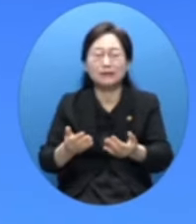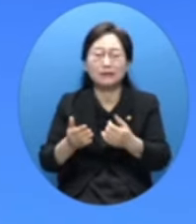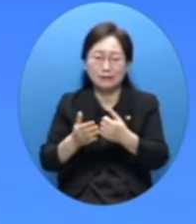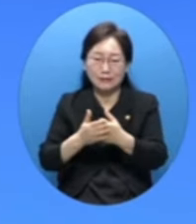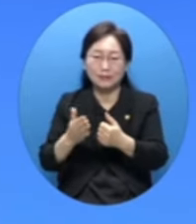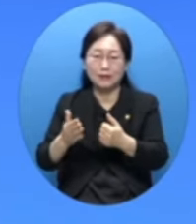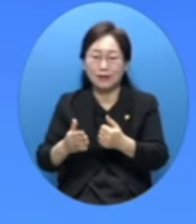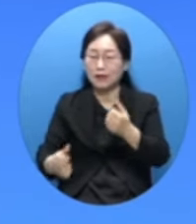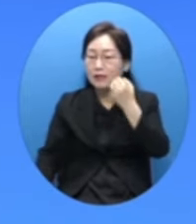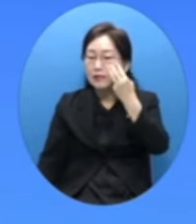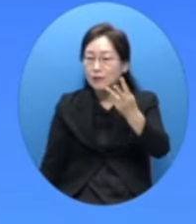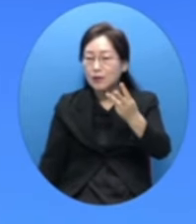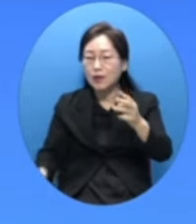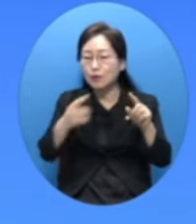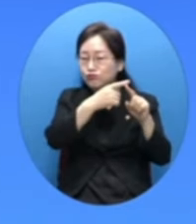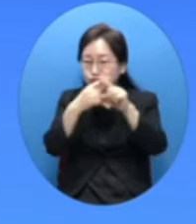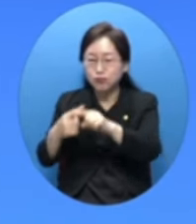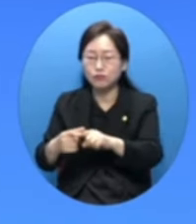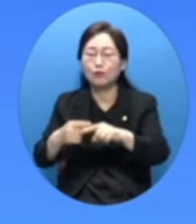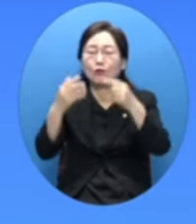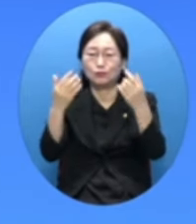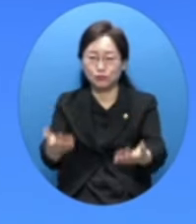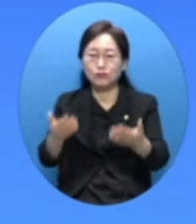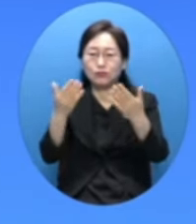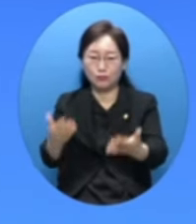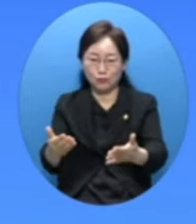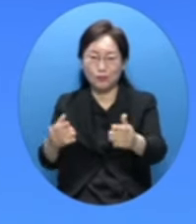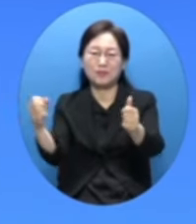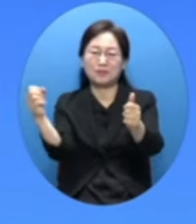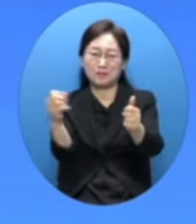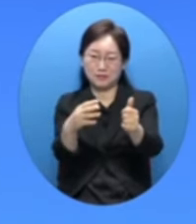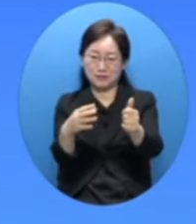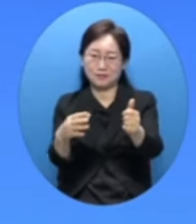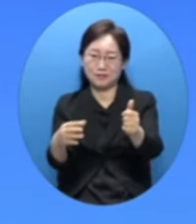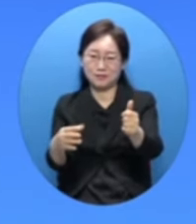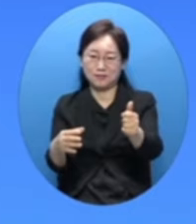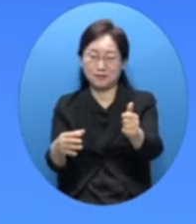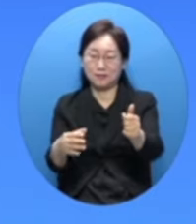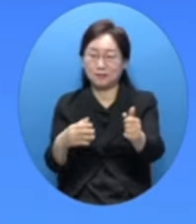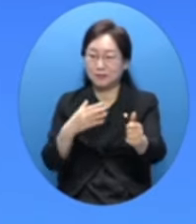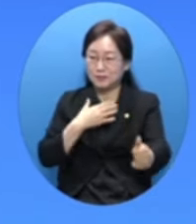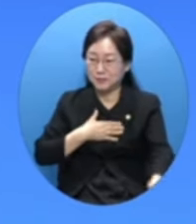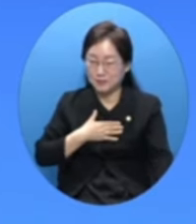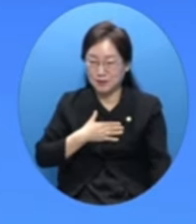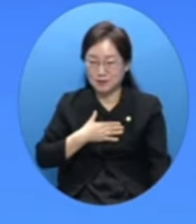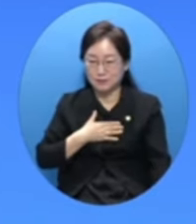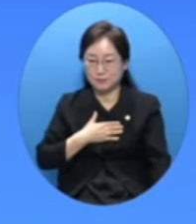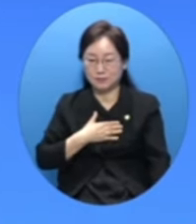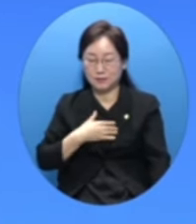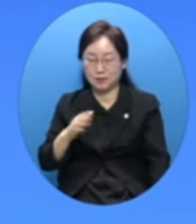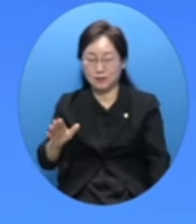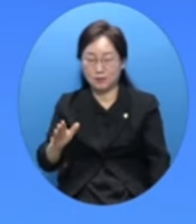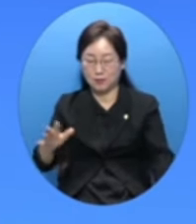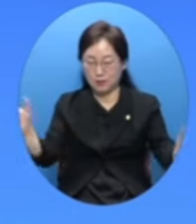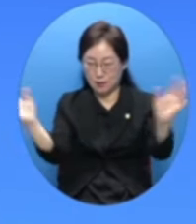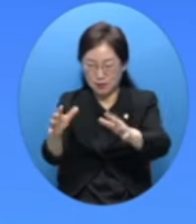한 3개월은 무조건 쉬셔야 합니다. 그래서 당회에서